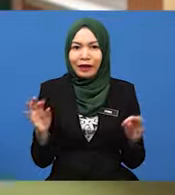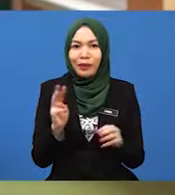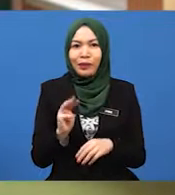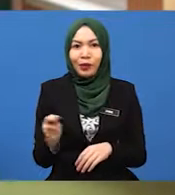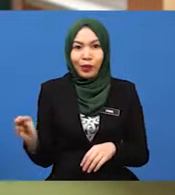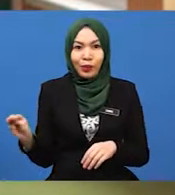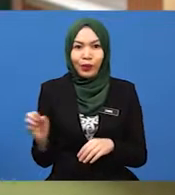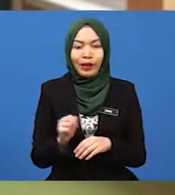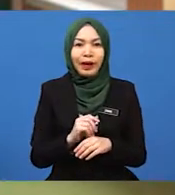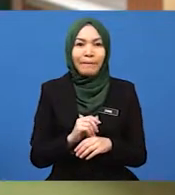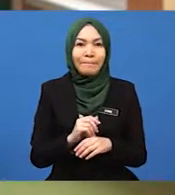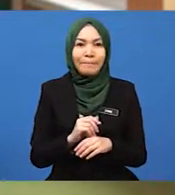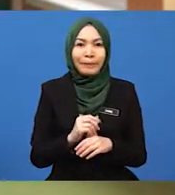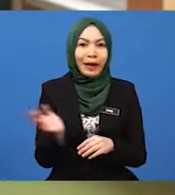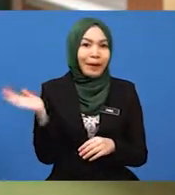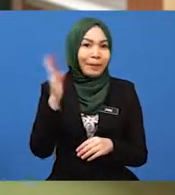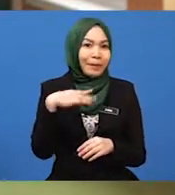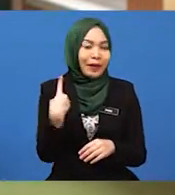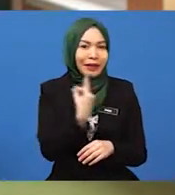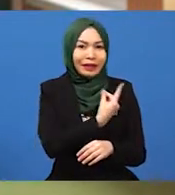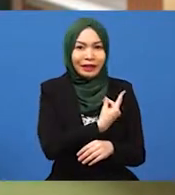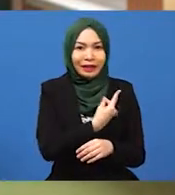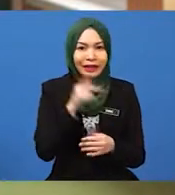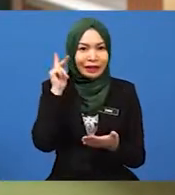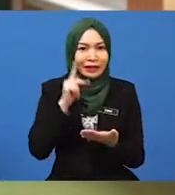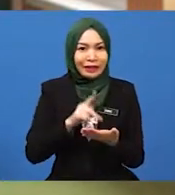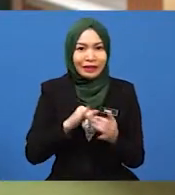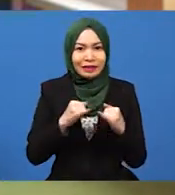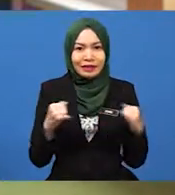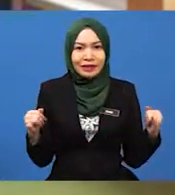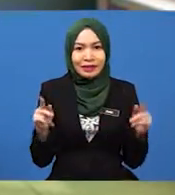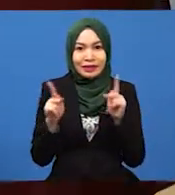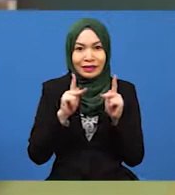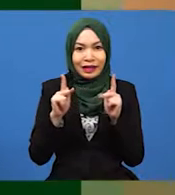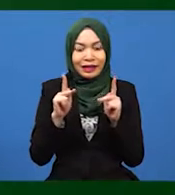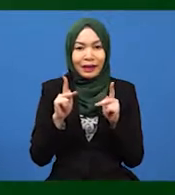Murid-murid, mari kita mengenal jenis-jenis kata perintah.